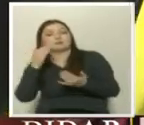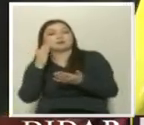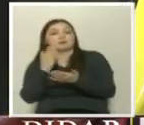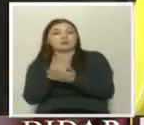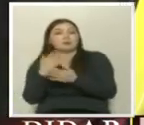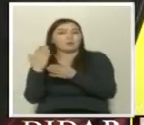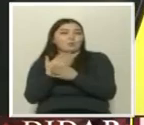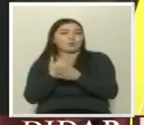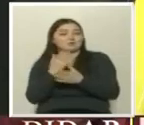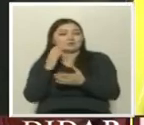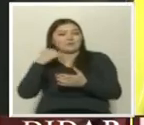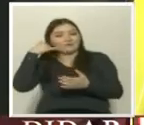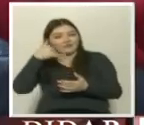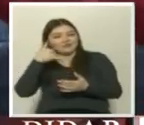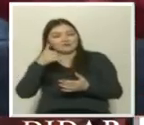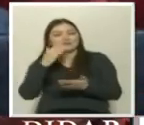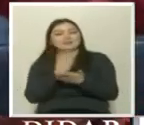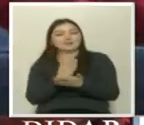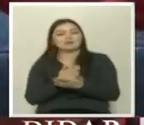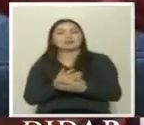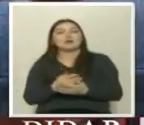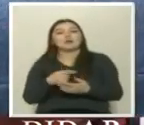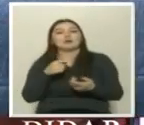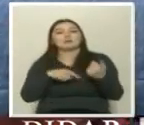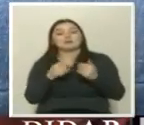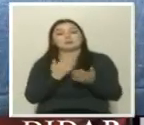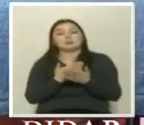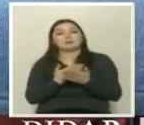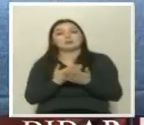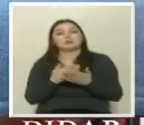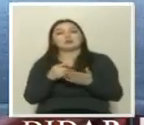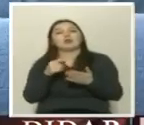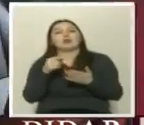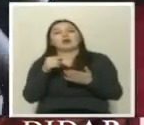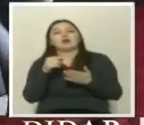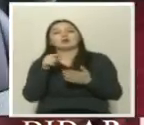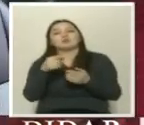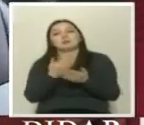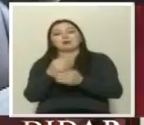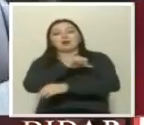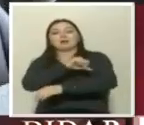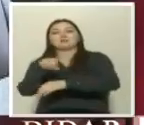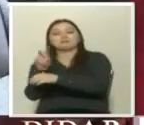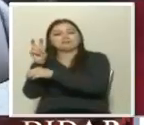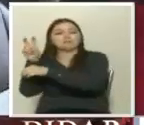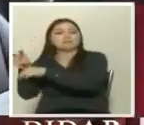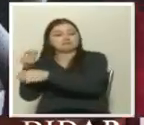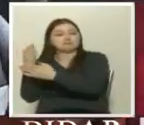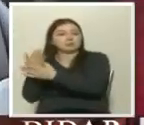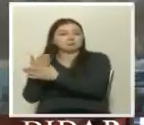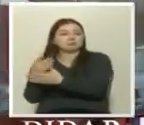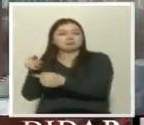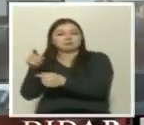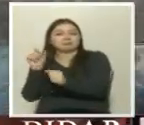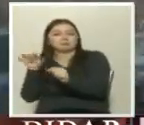Это пятый по счету вызов с начала смены Тазагуль. Водитель включил сирену, бригада на скорости мчится по адресу, чтобы оказать больной помощь, а может и спасти